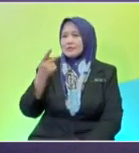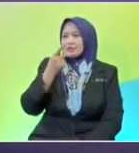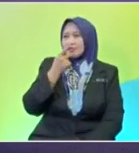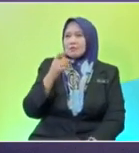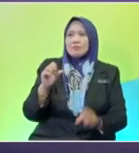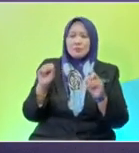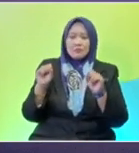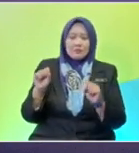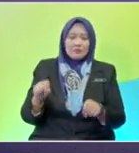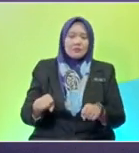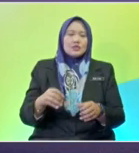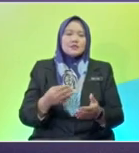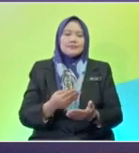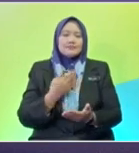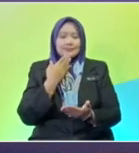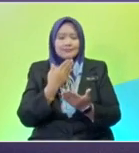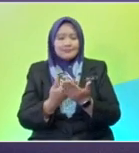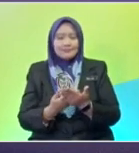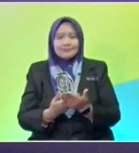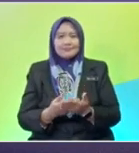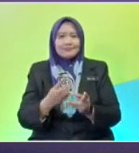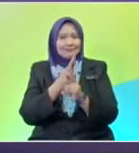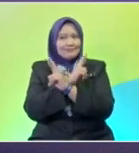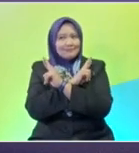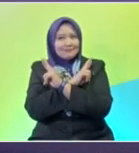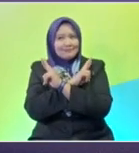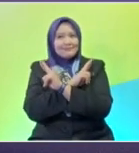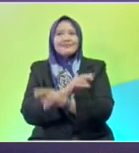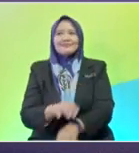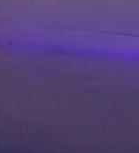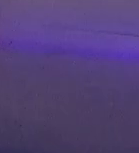sebentar kita kembali lagi setelah ini